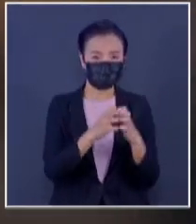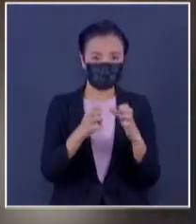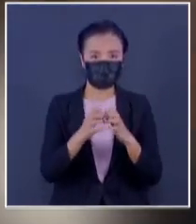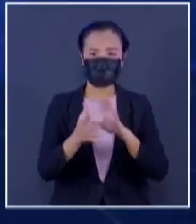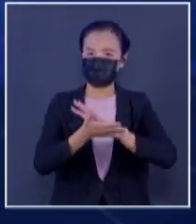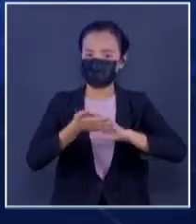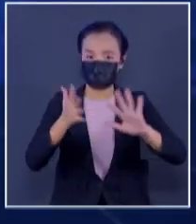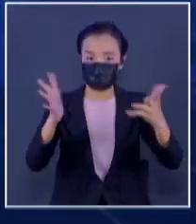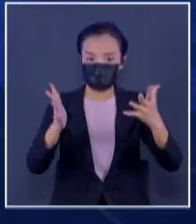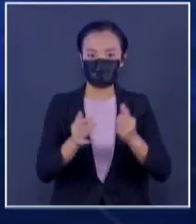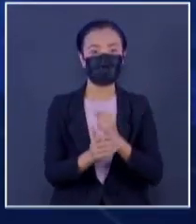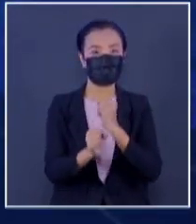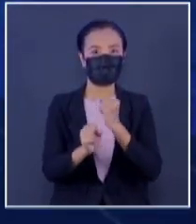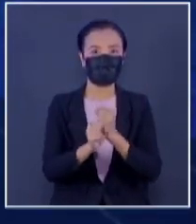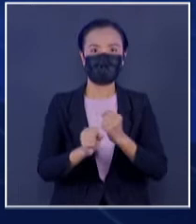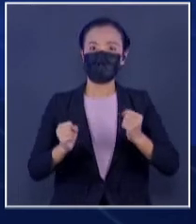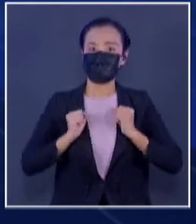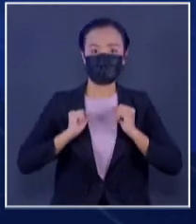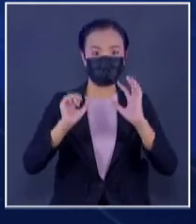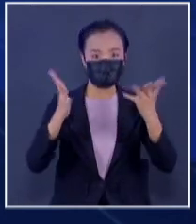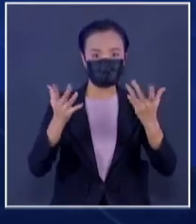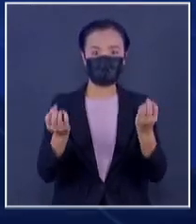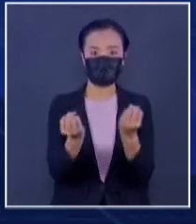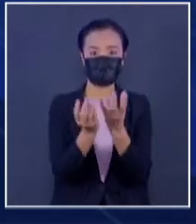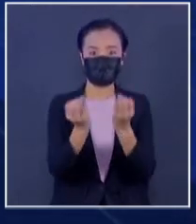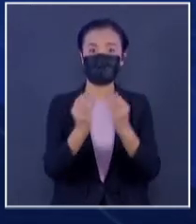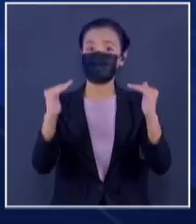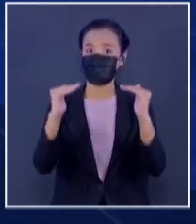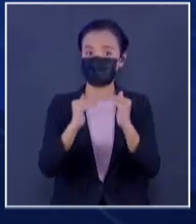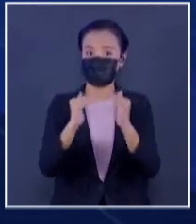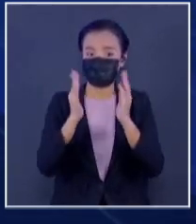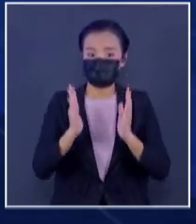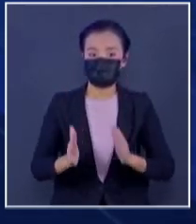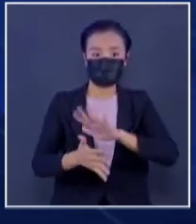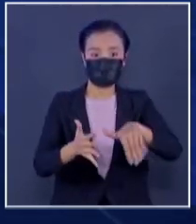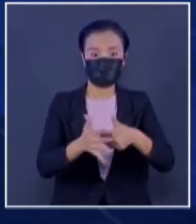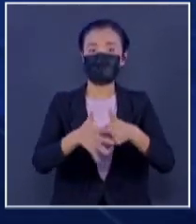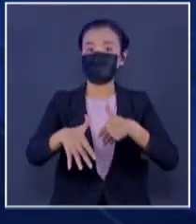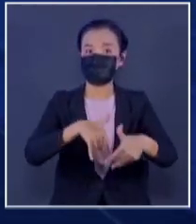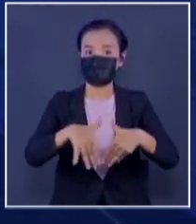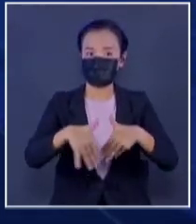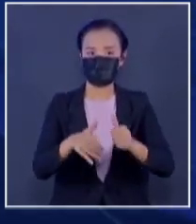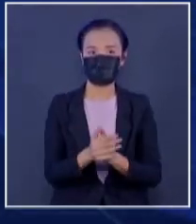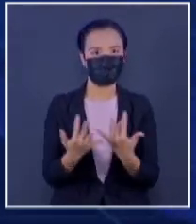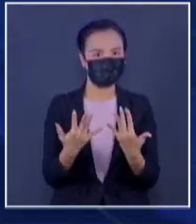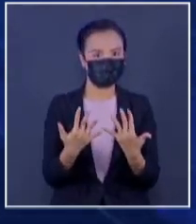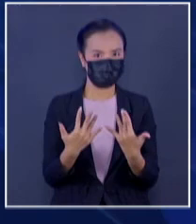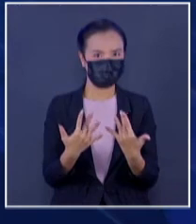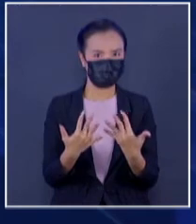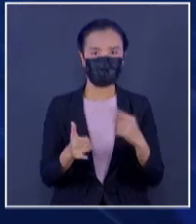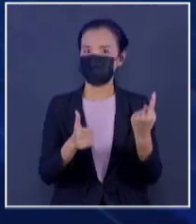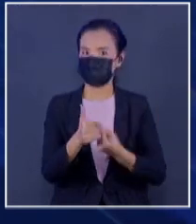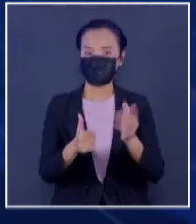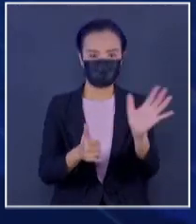ที่เกิดขึ้นถือเป็นการกระทำที่อุกอาจจะกระทบต่อสิทธิเสรีภาพของประชาชนโดยรวมจึงไม่สมควรรอการลงโทษ